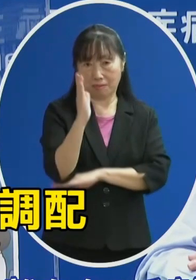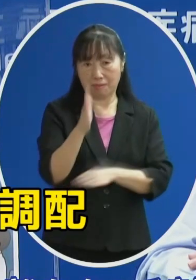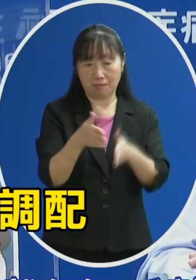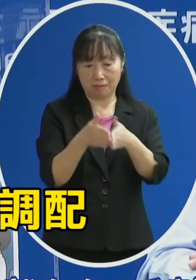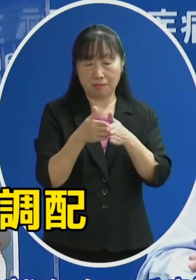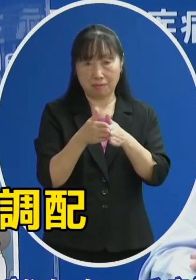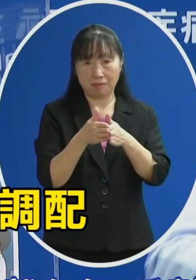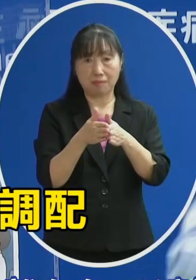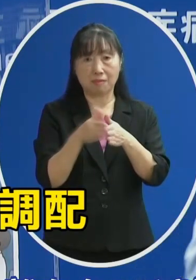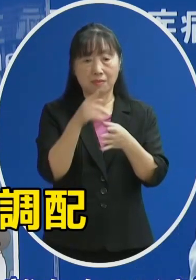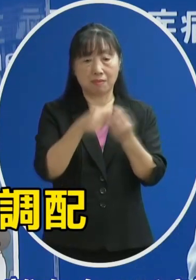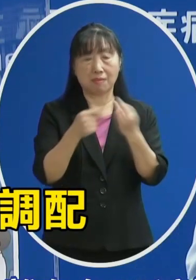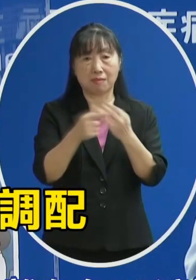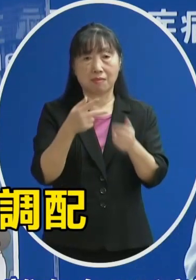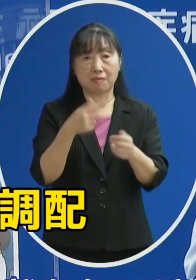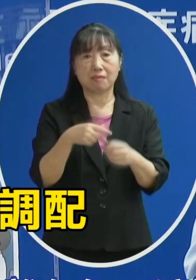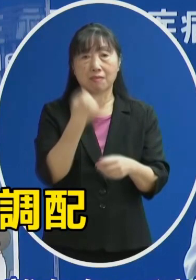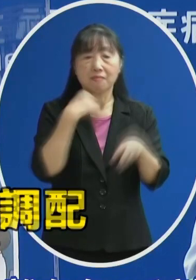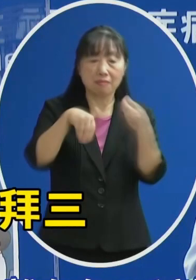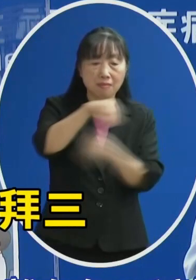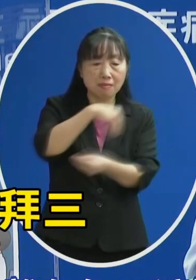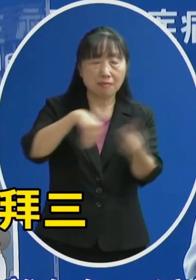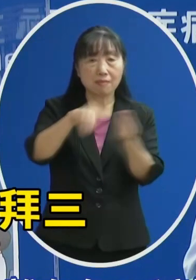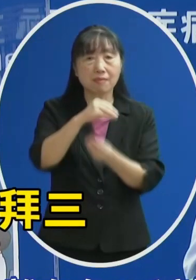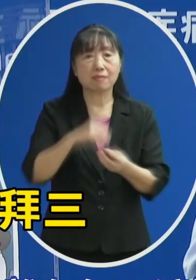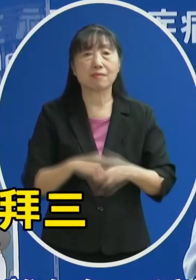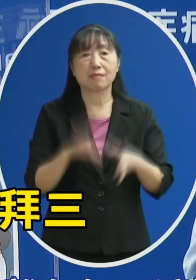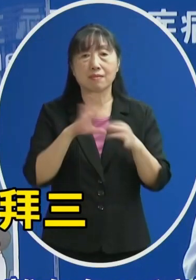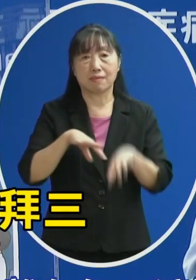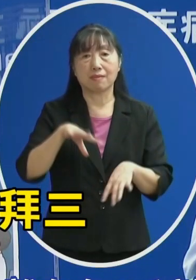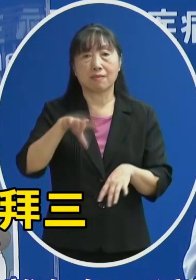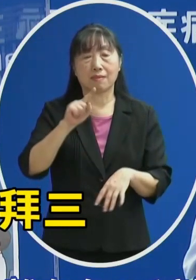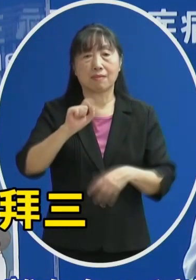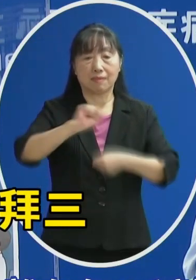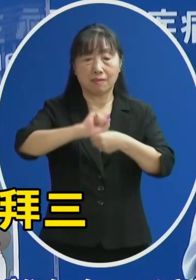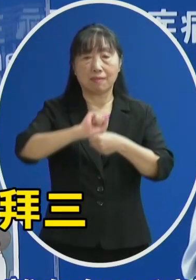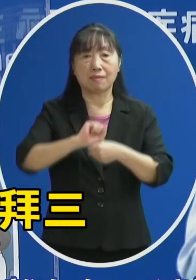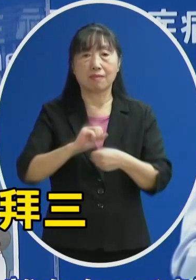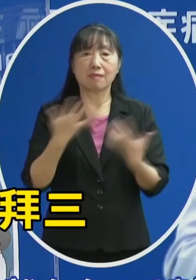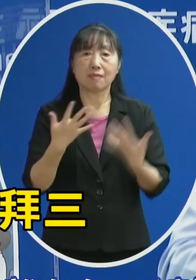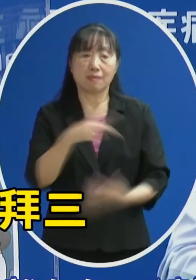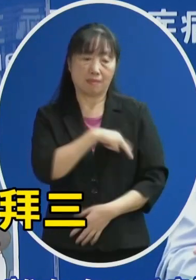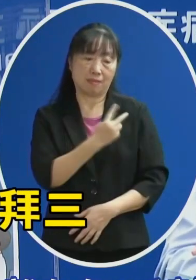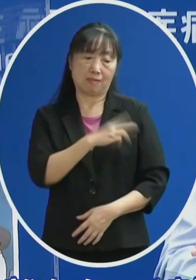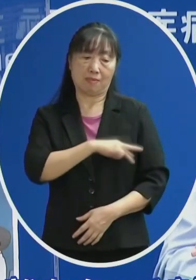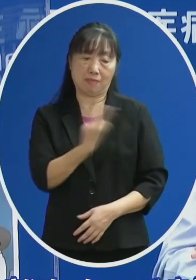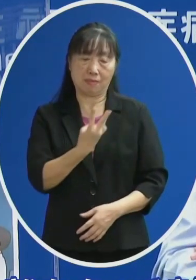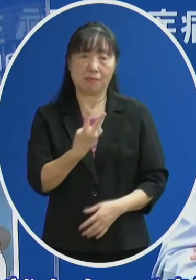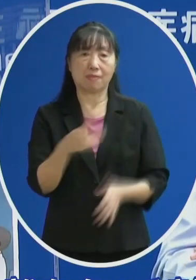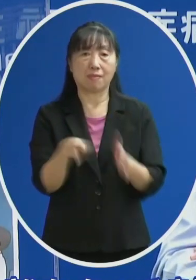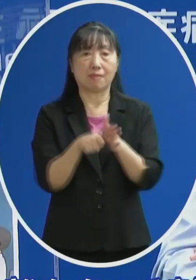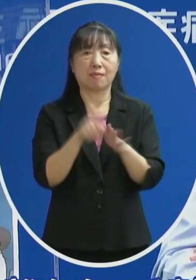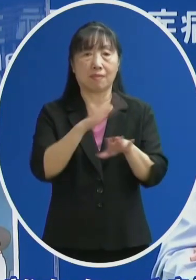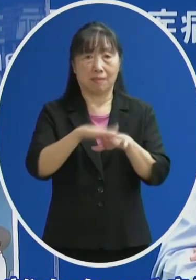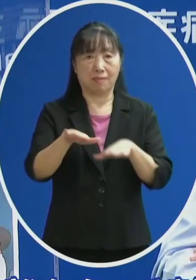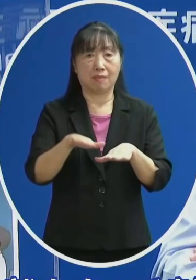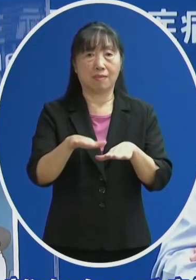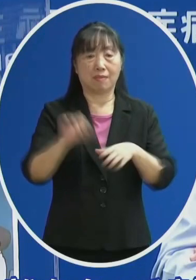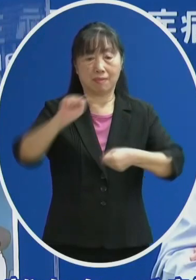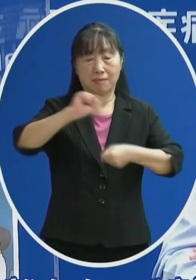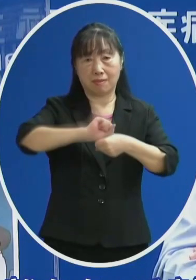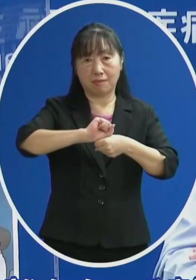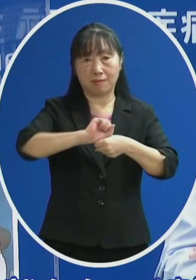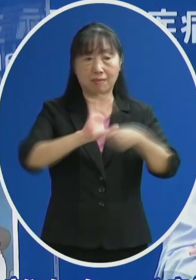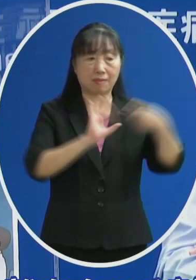较需要多的一些疫苗可以做调配，好，所以我们就先好在下礼拜二或礼拜三，好，就会把这个加